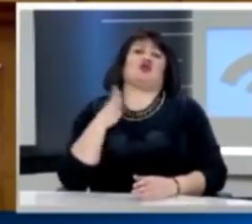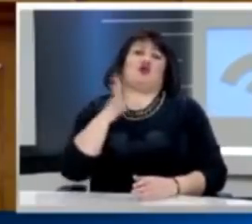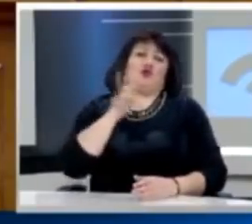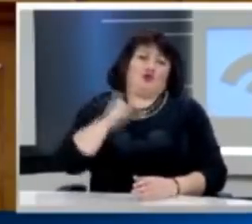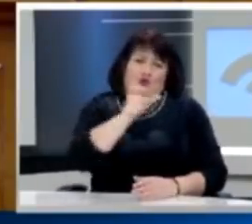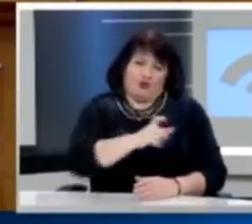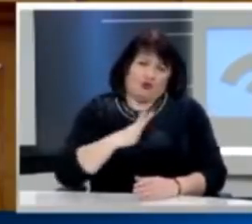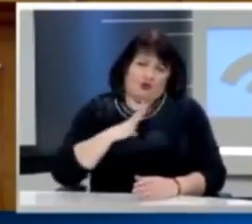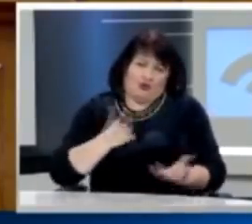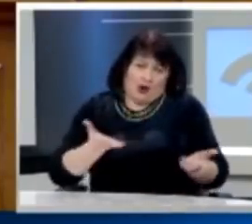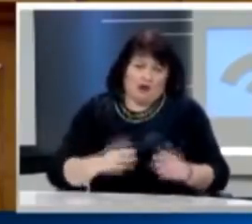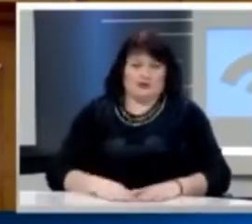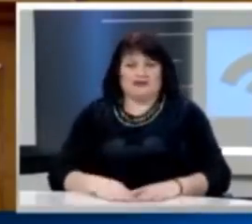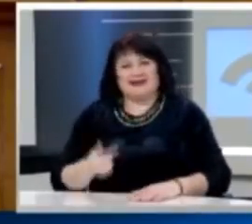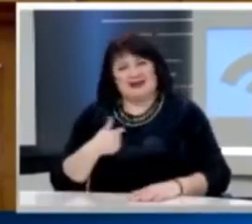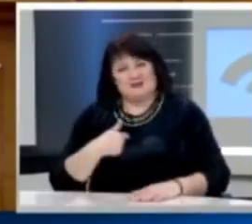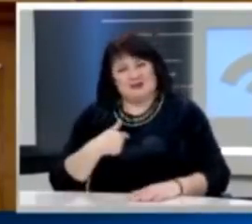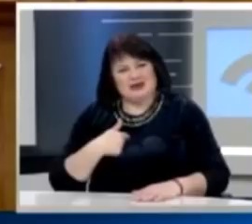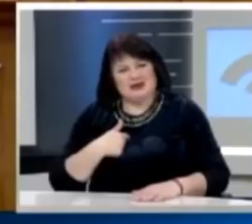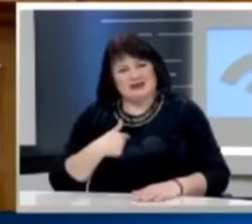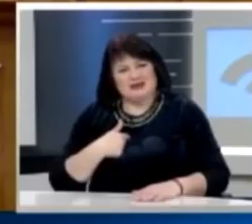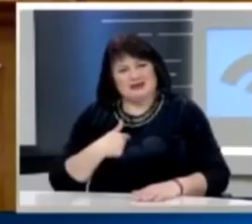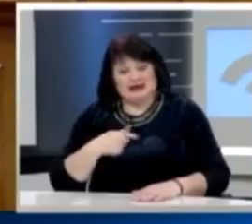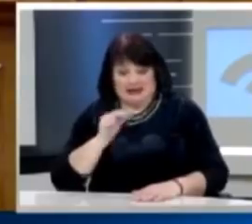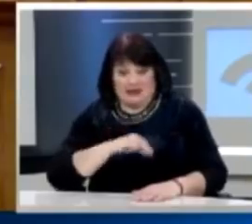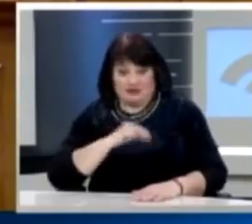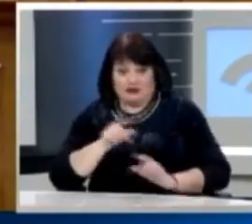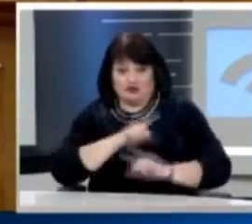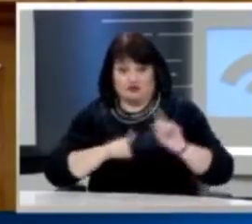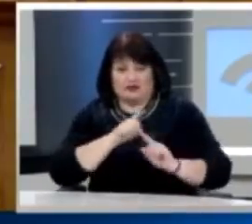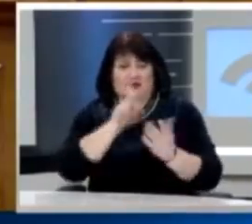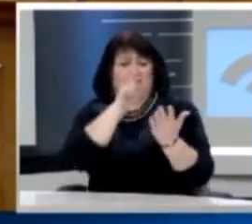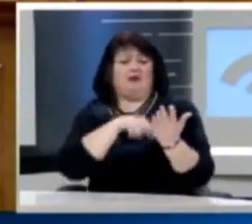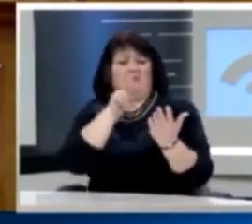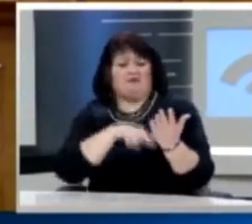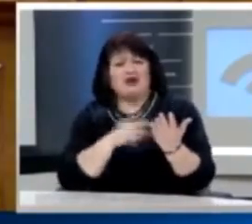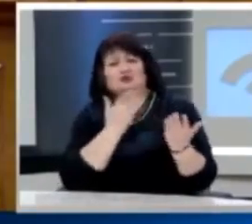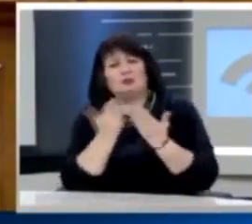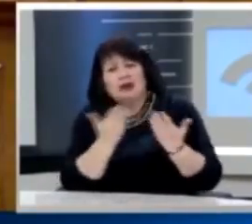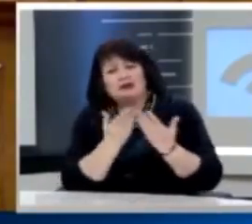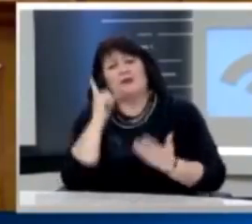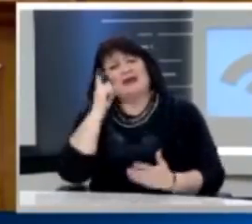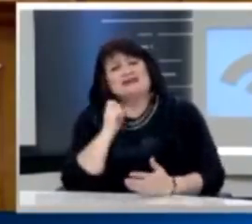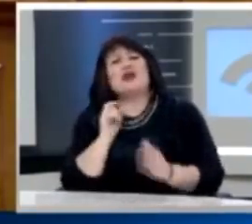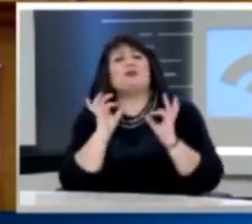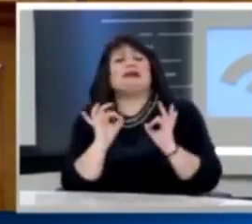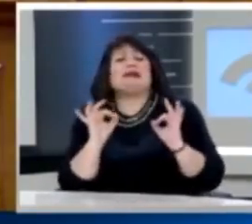Εμείς λοιπόν δεν θα σας παραθέσουμε σήμερα τα στοιχεία της κερδοφορίας, τα διαβάζουμε, τα μελετάμε, τα ξέρετε κι εσείς, τα